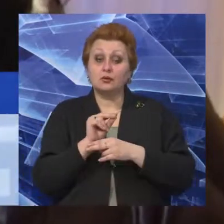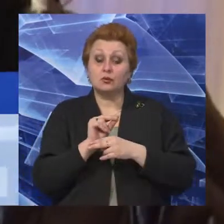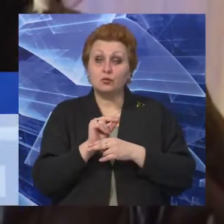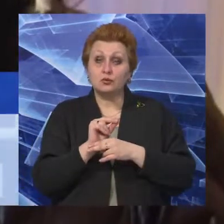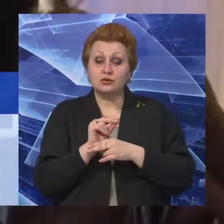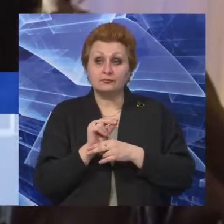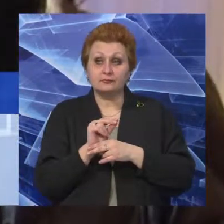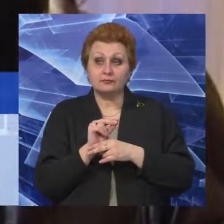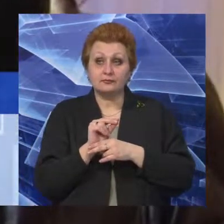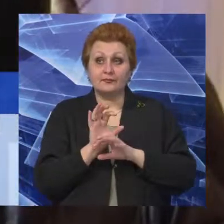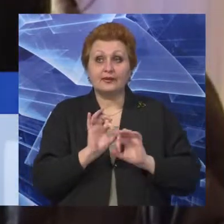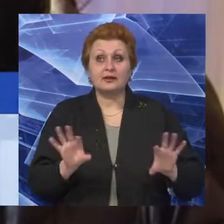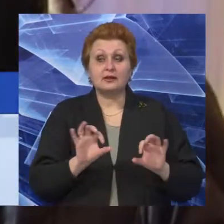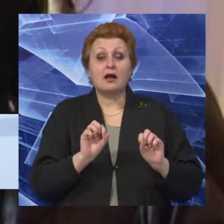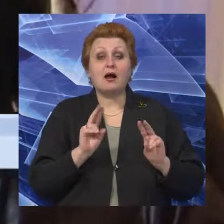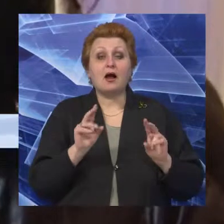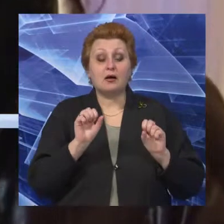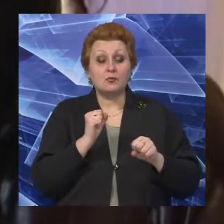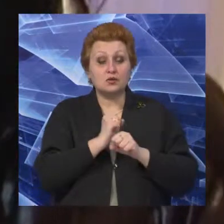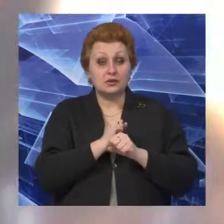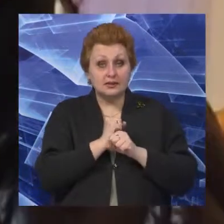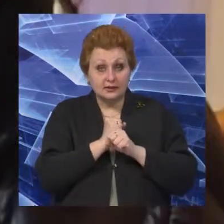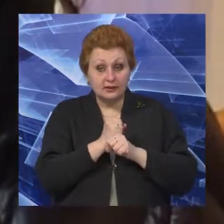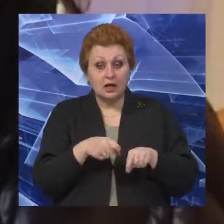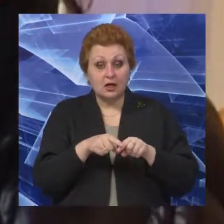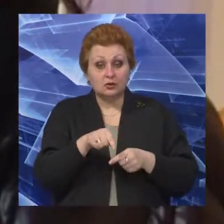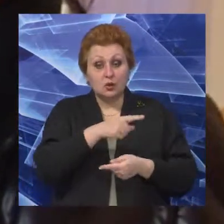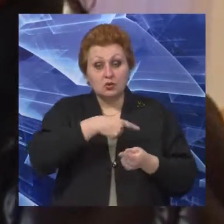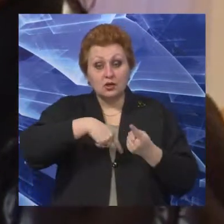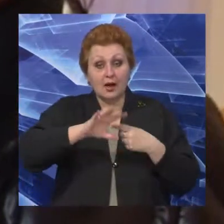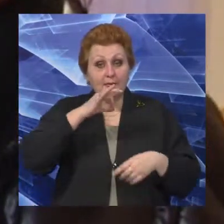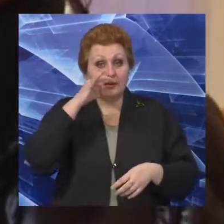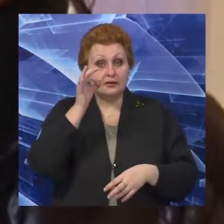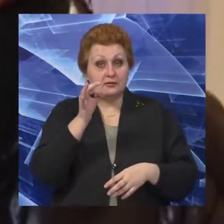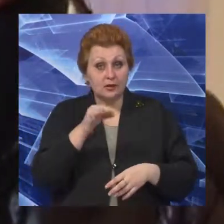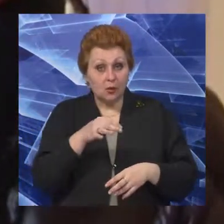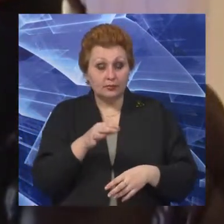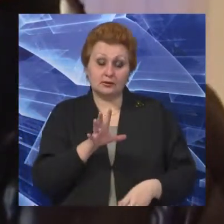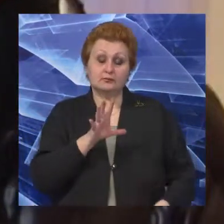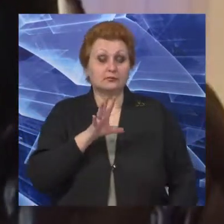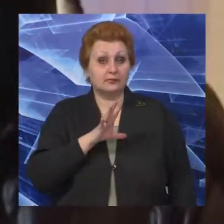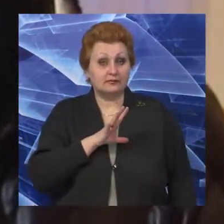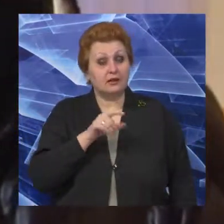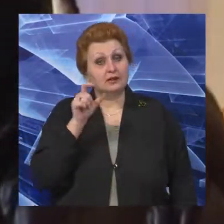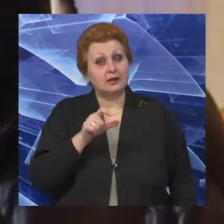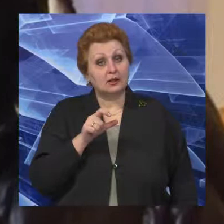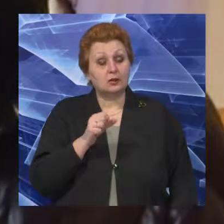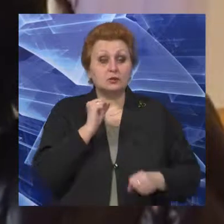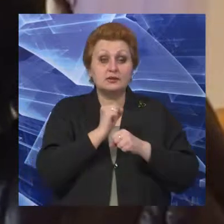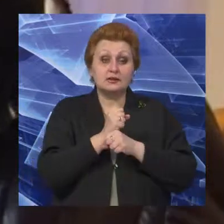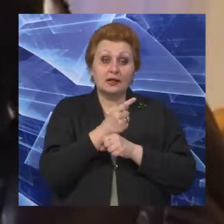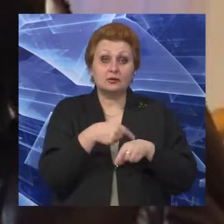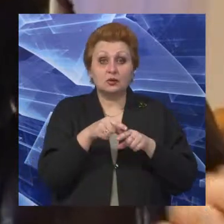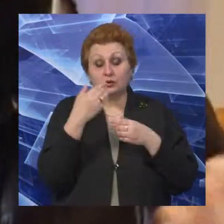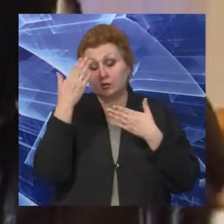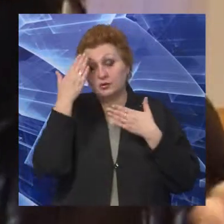даем мастер-классы, можно сказать, да, как это можно сделать на местах. Они тоже обмениваются опытом друг с другом, потому что иногда бывает, люди занимаются одним и